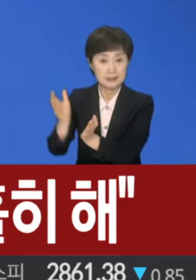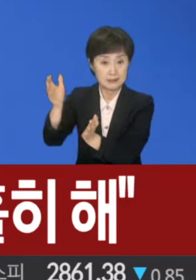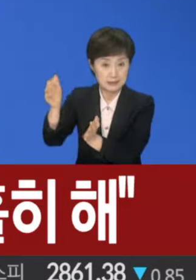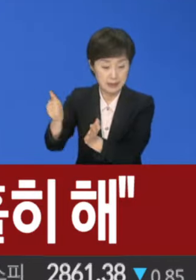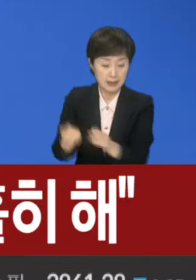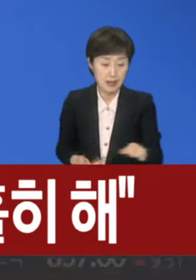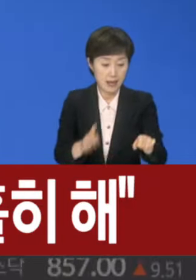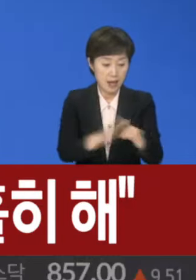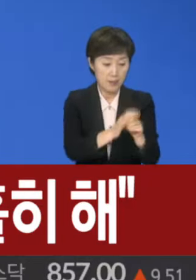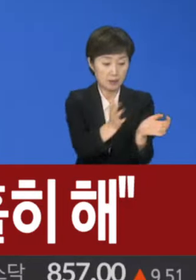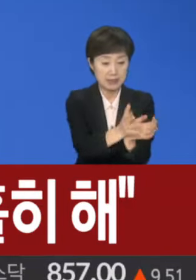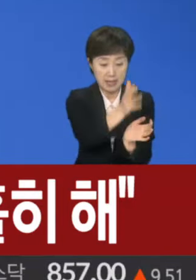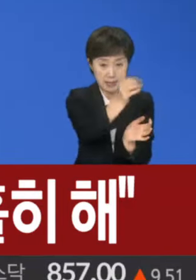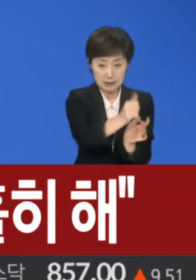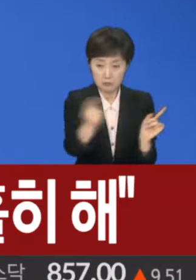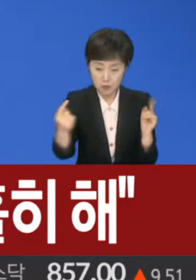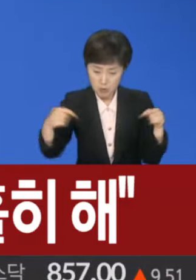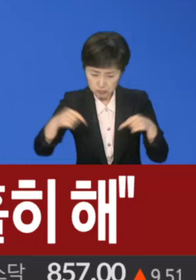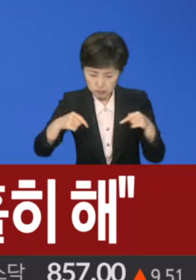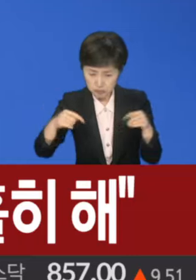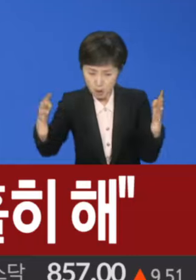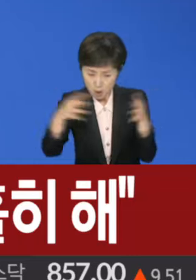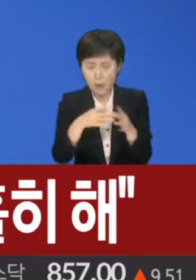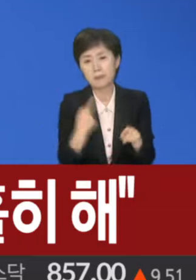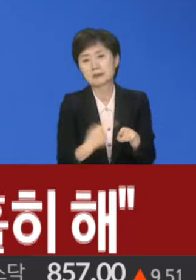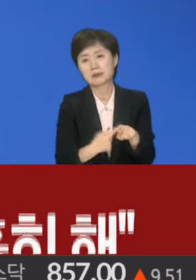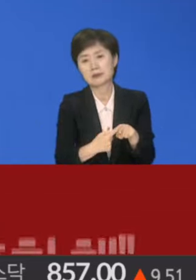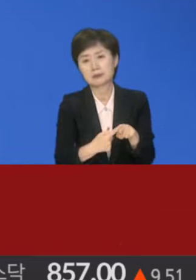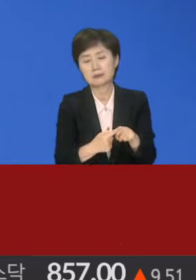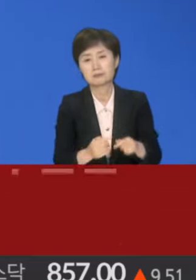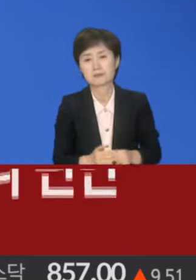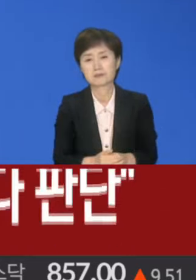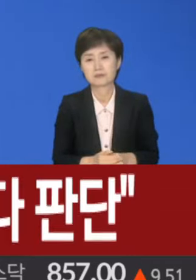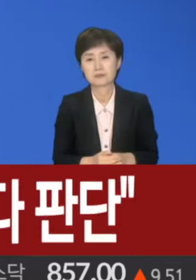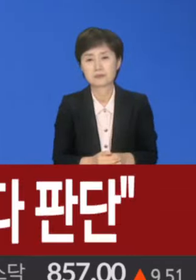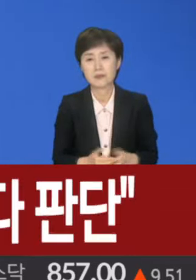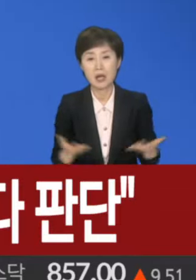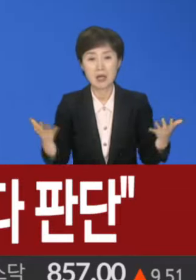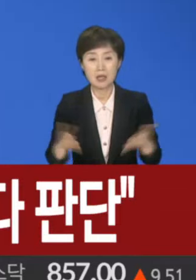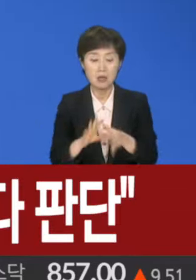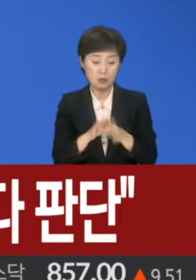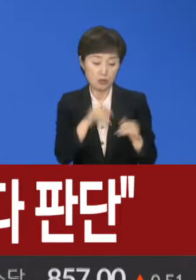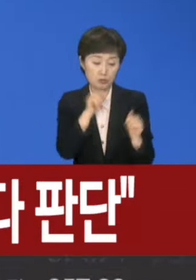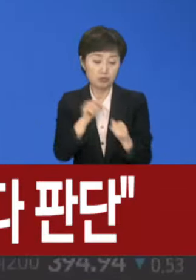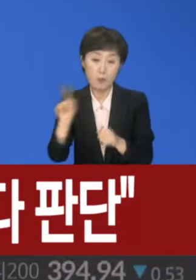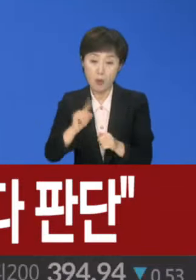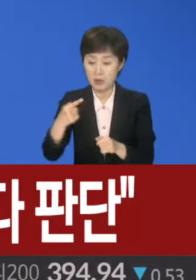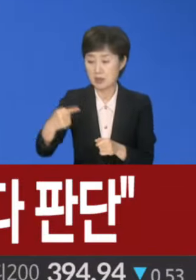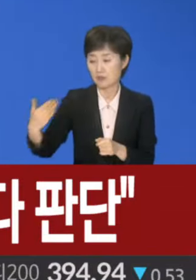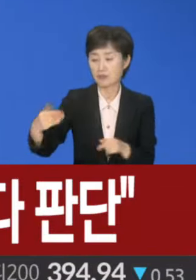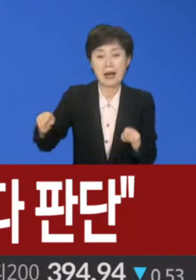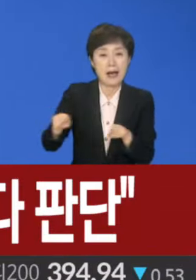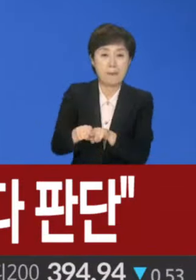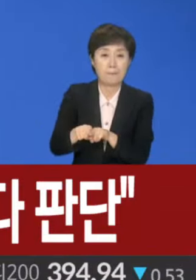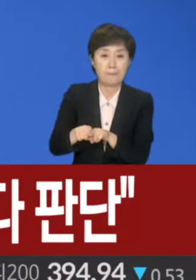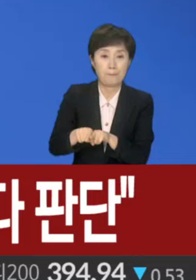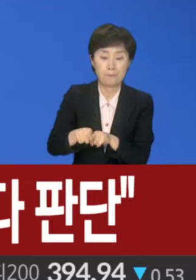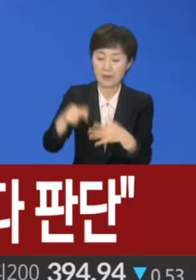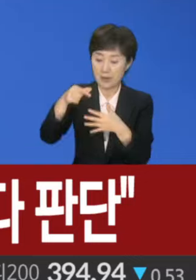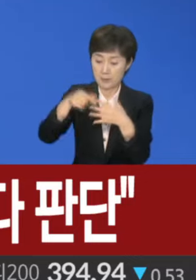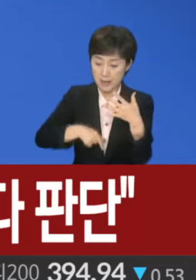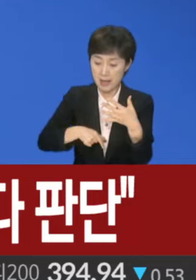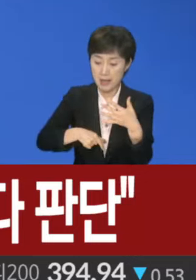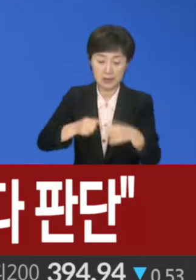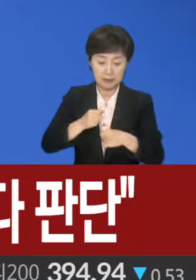참모들이 세부 행정 협의한 것으로 확인되었고, 작전 관련 지시들은 소방 측과 협의된 수색 지침을 충실히